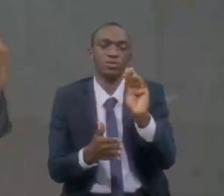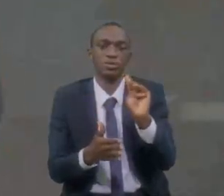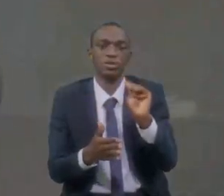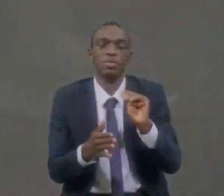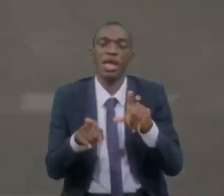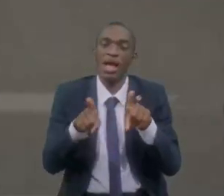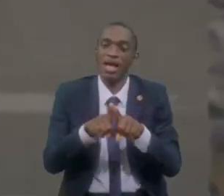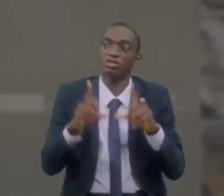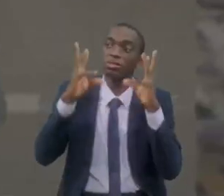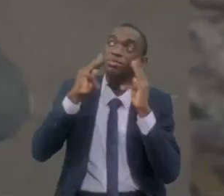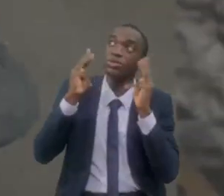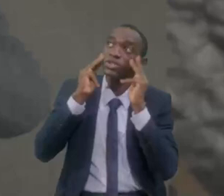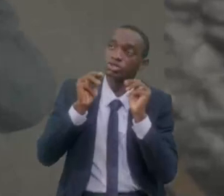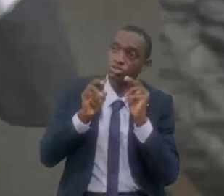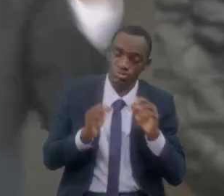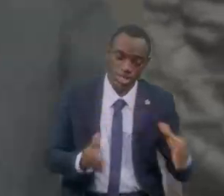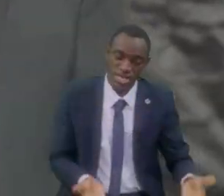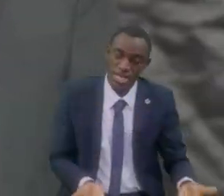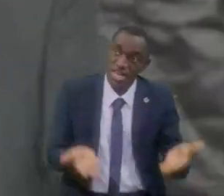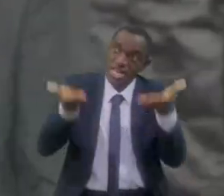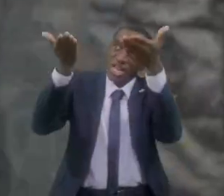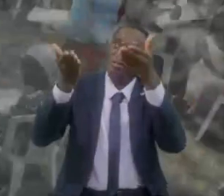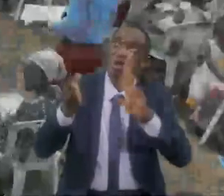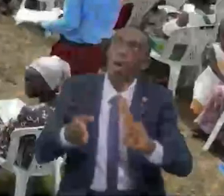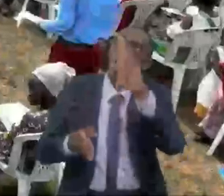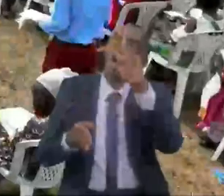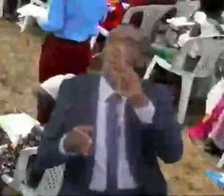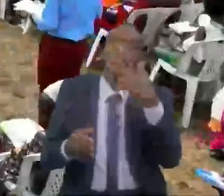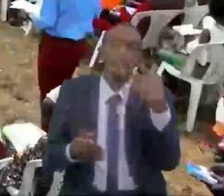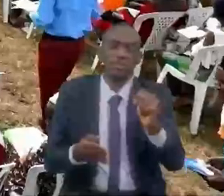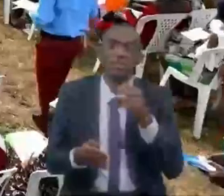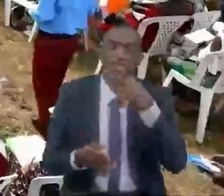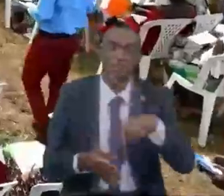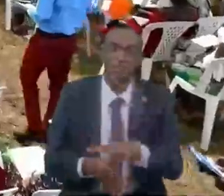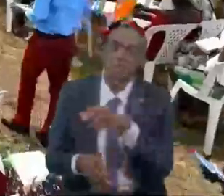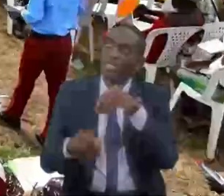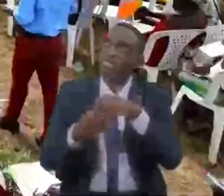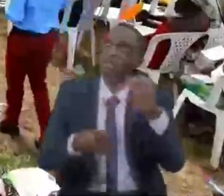Quand Moïse éleva le serpent dans le désert,